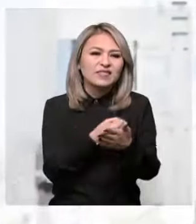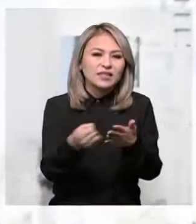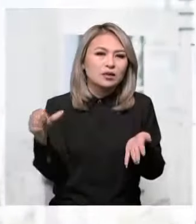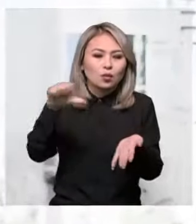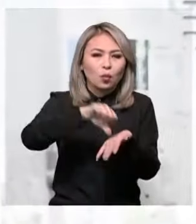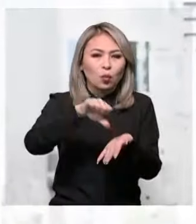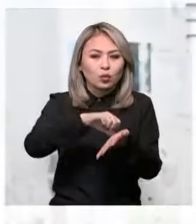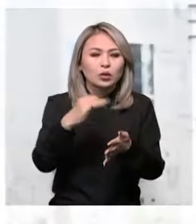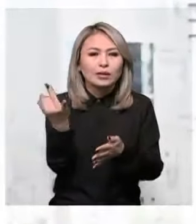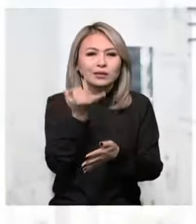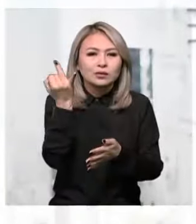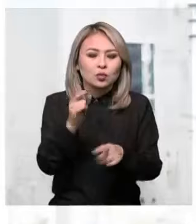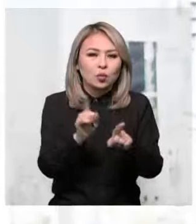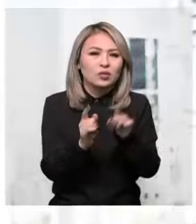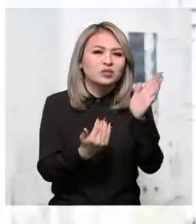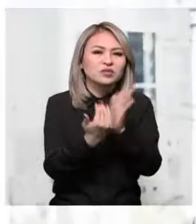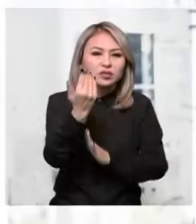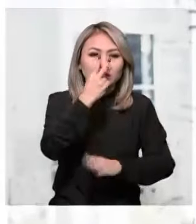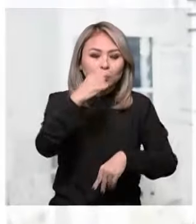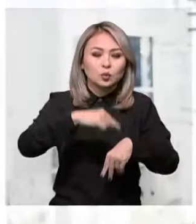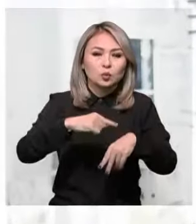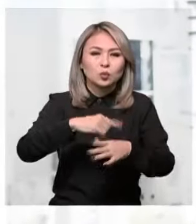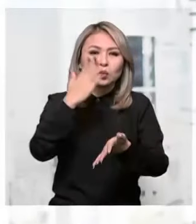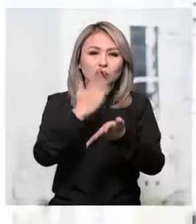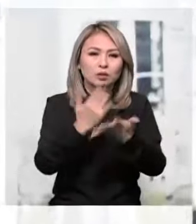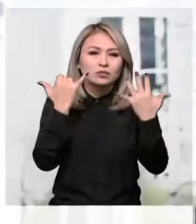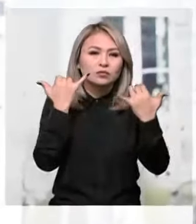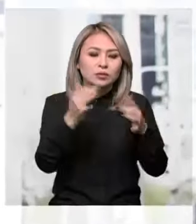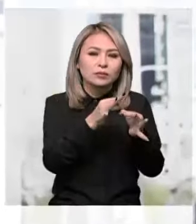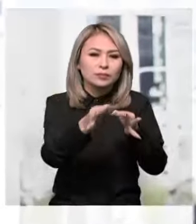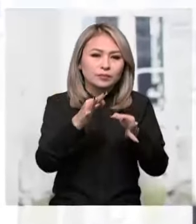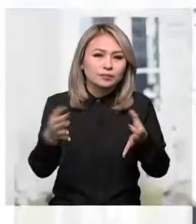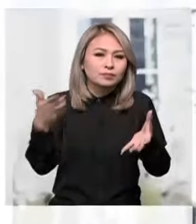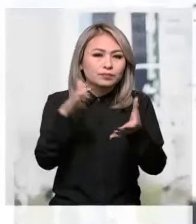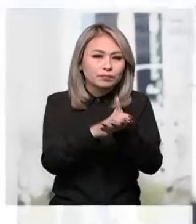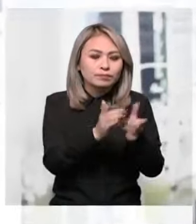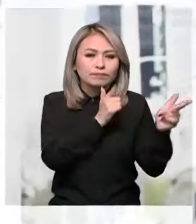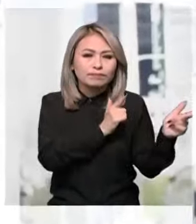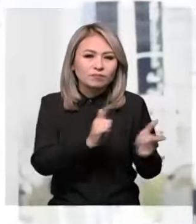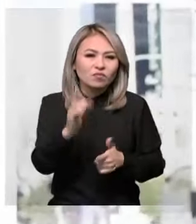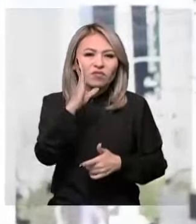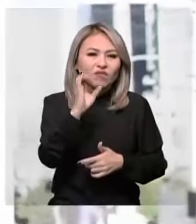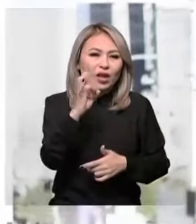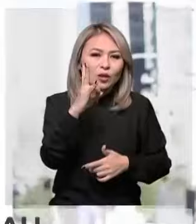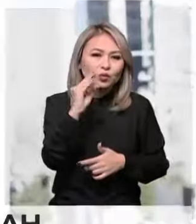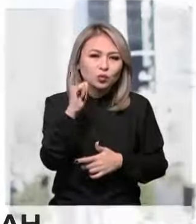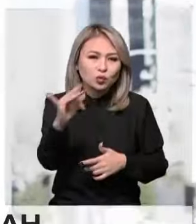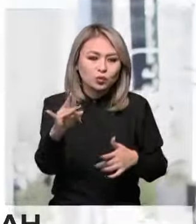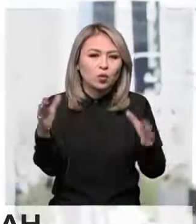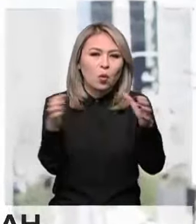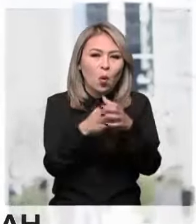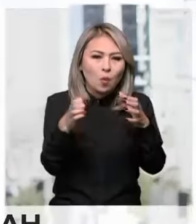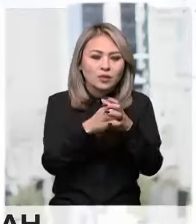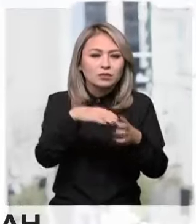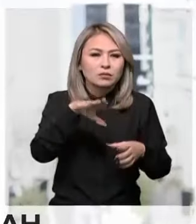аймағымызға деген қызығушылықтың жоғары екендігін білдіреді. Олар біздің өңірмен танысуға дайын. akılды венчурлы компаниялар ең мықты